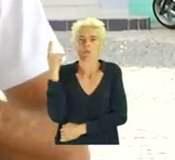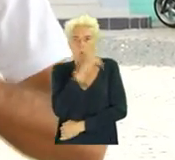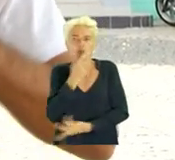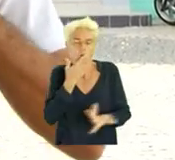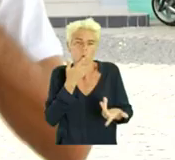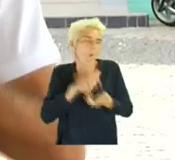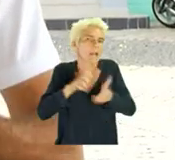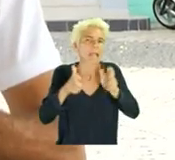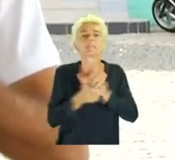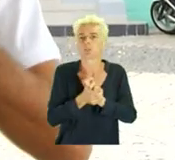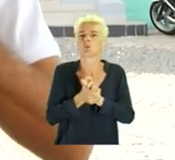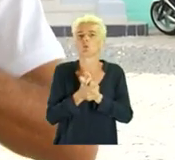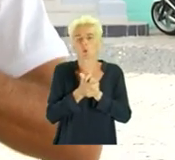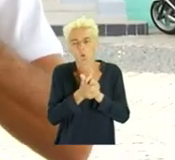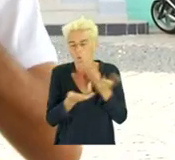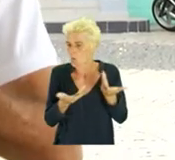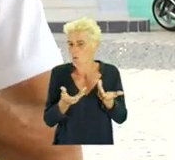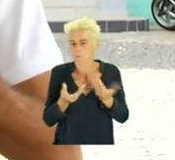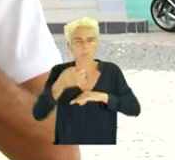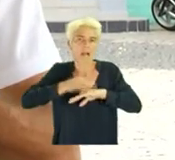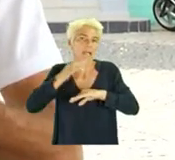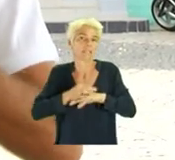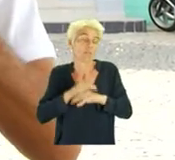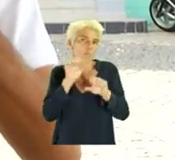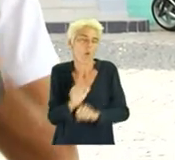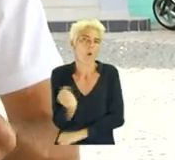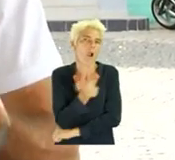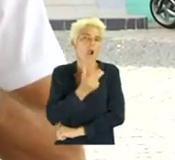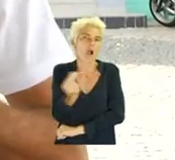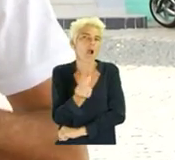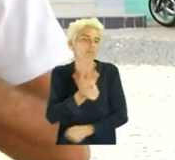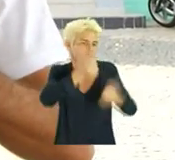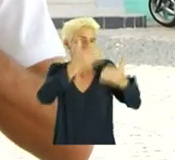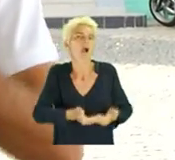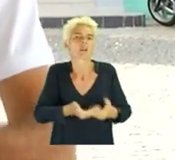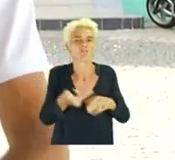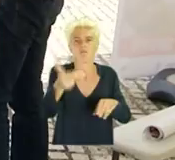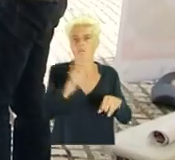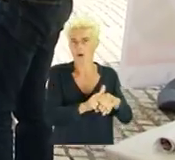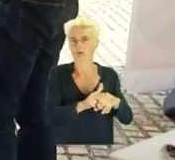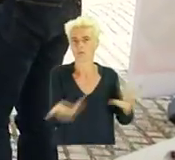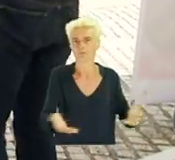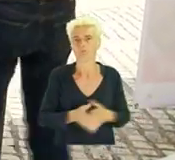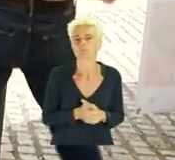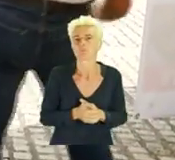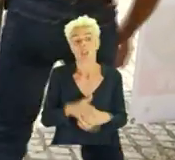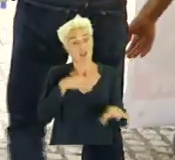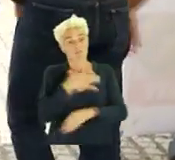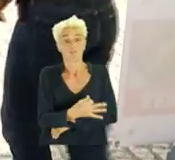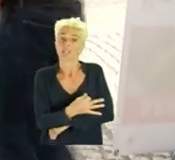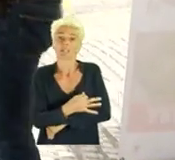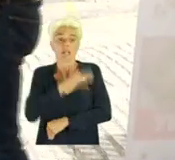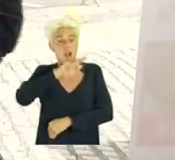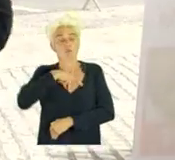être responsable des complications associées à cette maladie qui est grave et qui est potentiellement mortelle. J'ai perdu mon